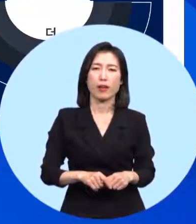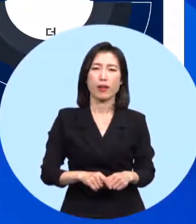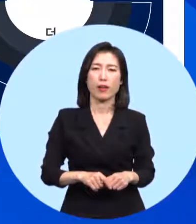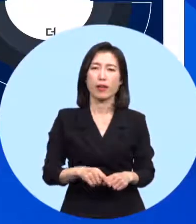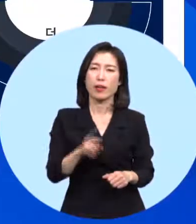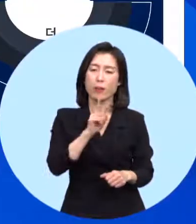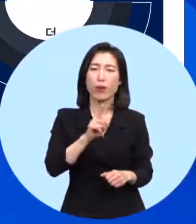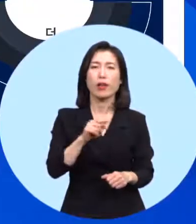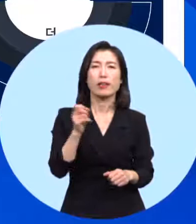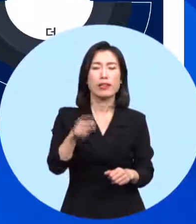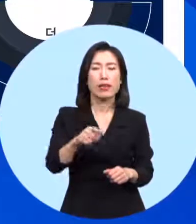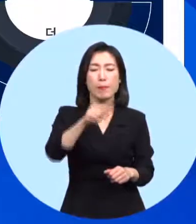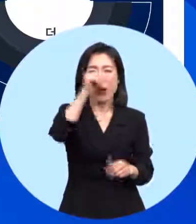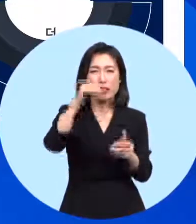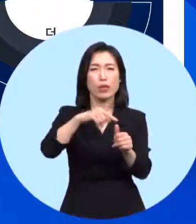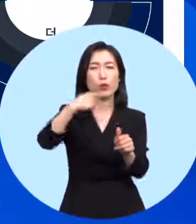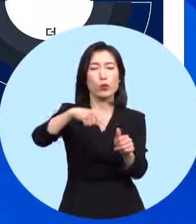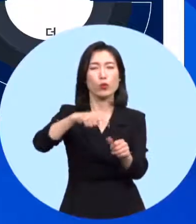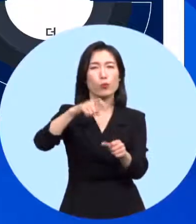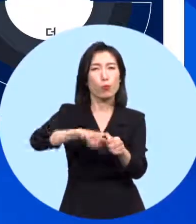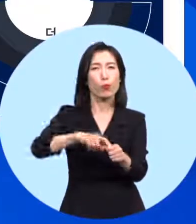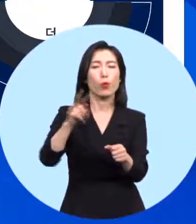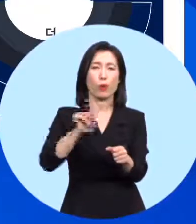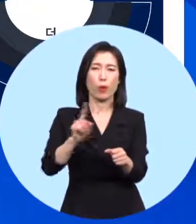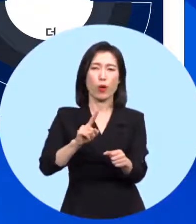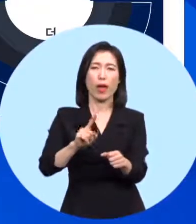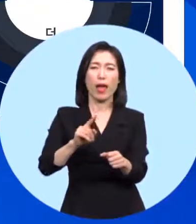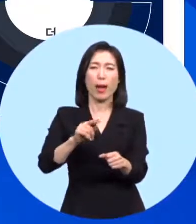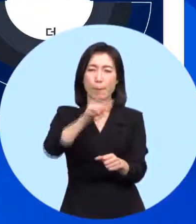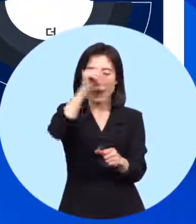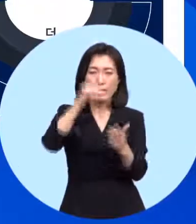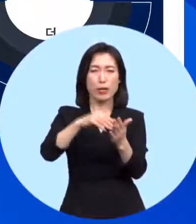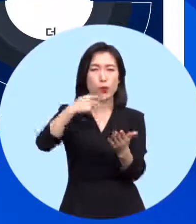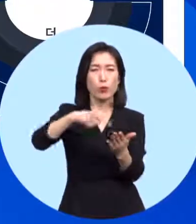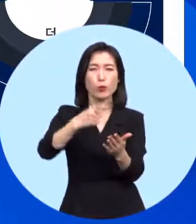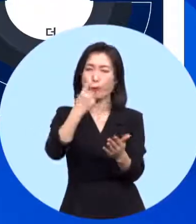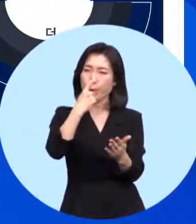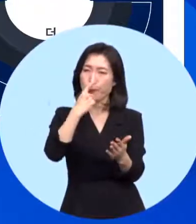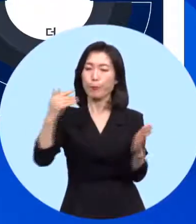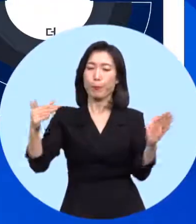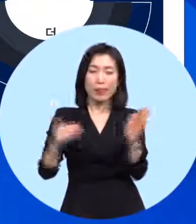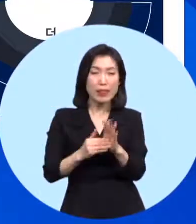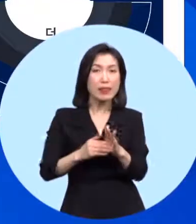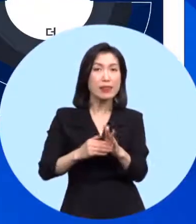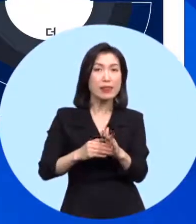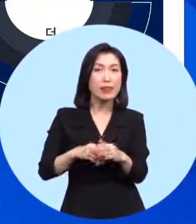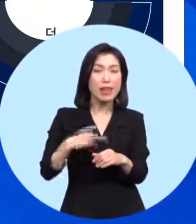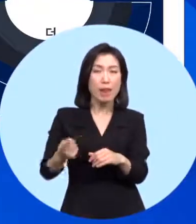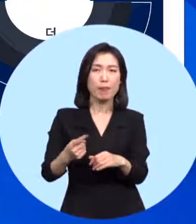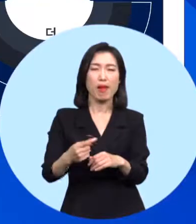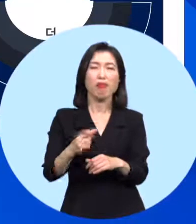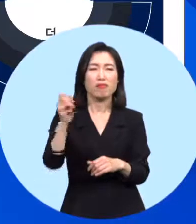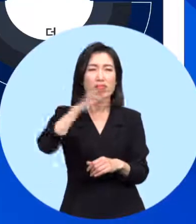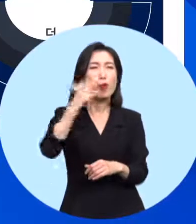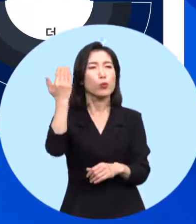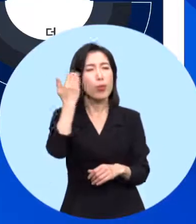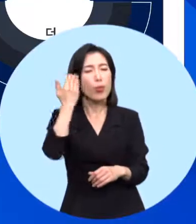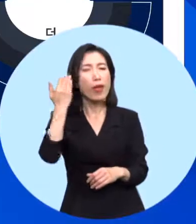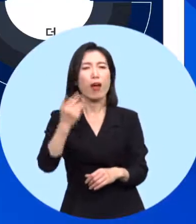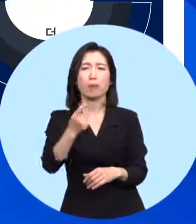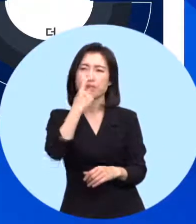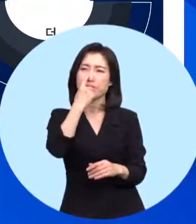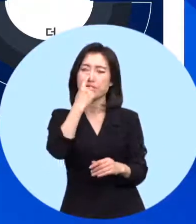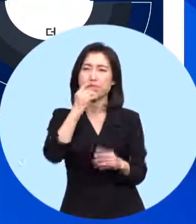다시 말씀드리면 평생학습의 과정을 이수한 사람들이 단순히 어떤 교양을 습득하는